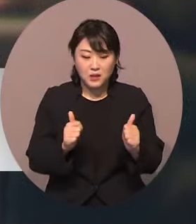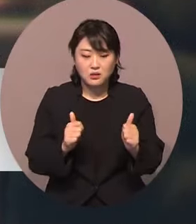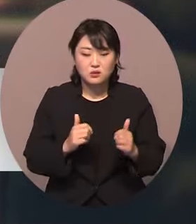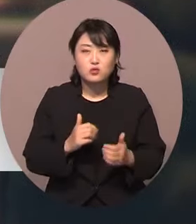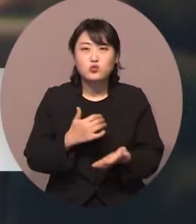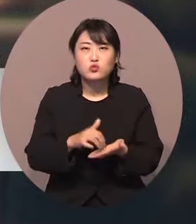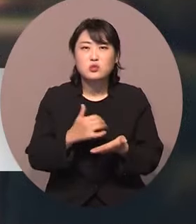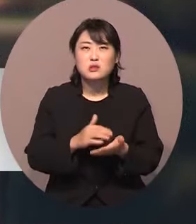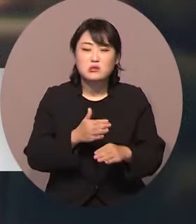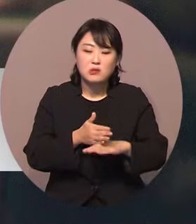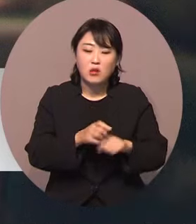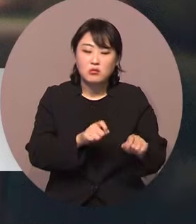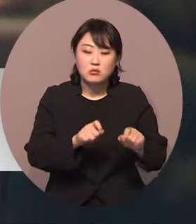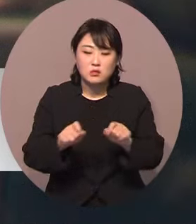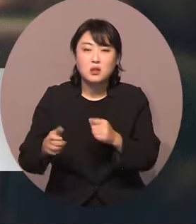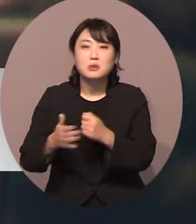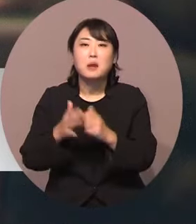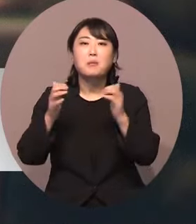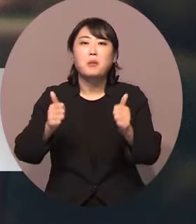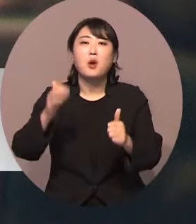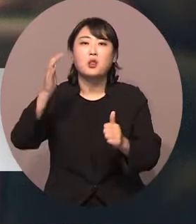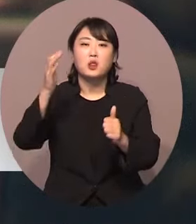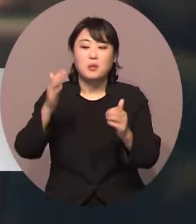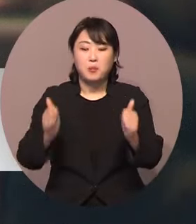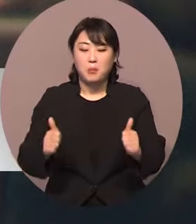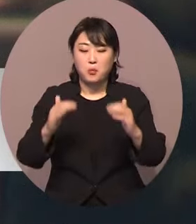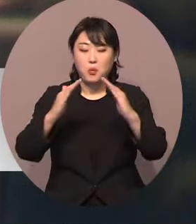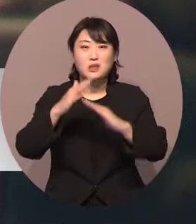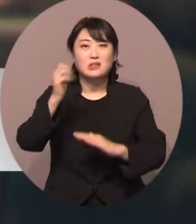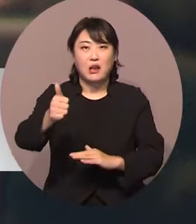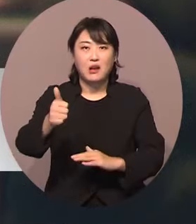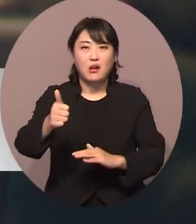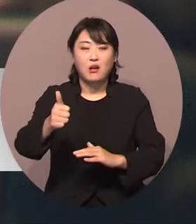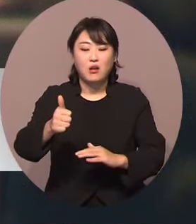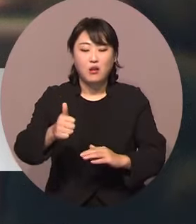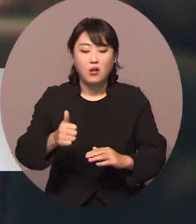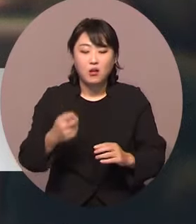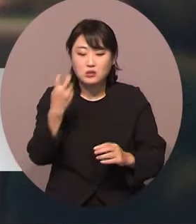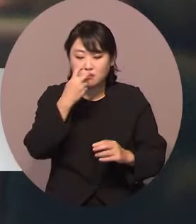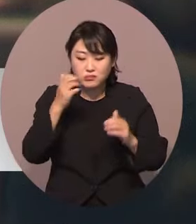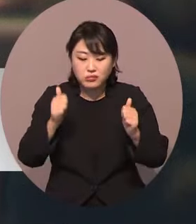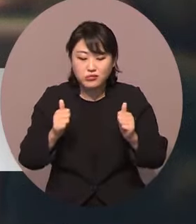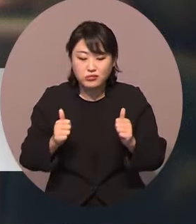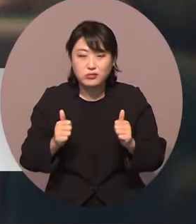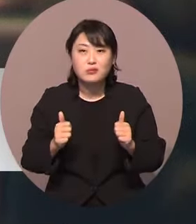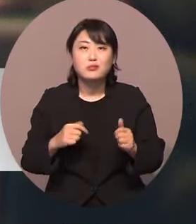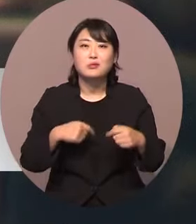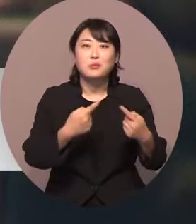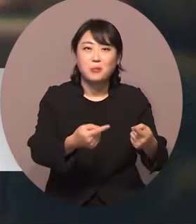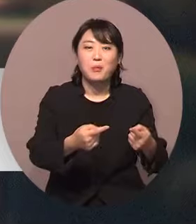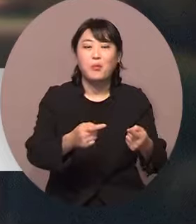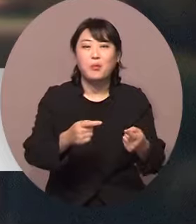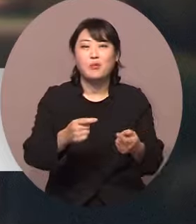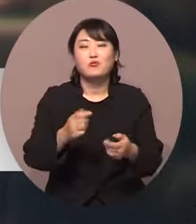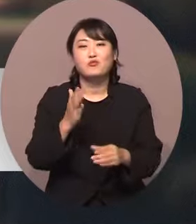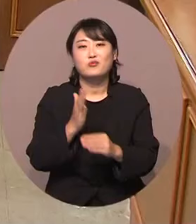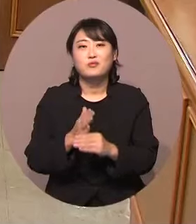커지자 법원장 직접 재판을 맡아 밀린 사건을 심리하고 있습니다 이승섭